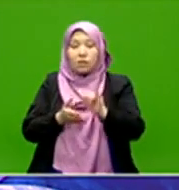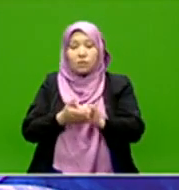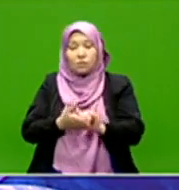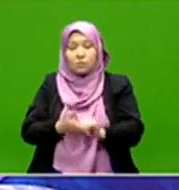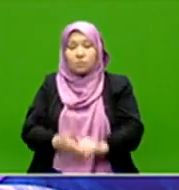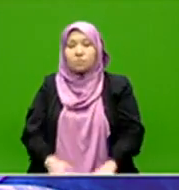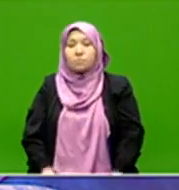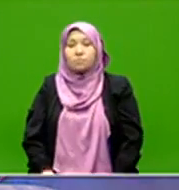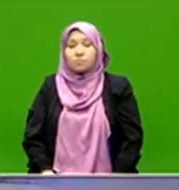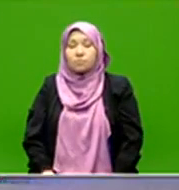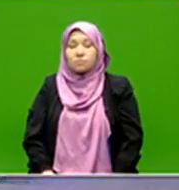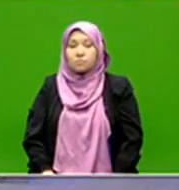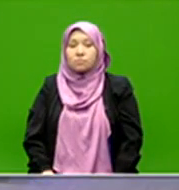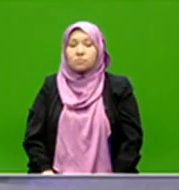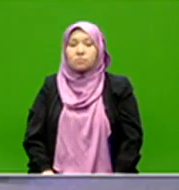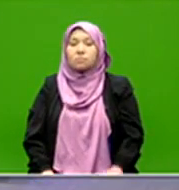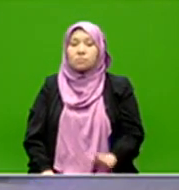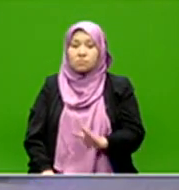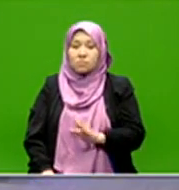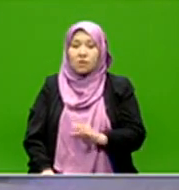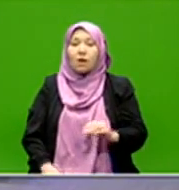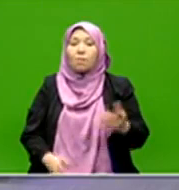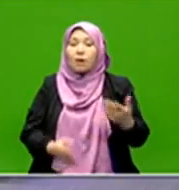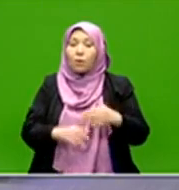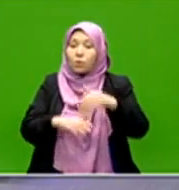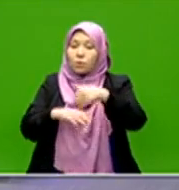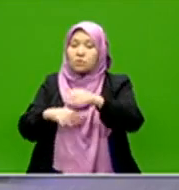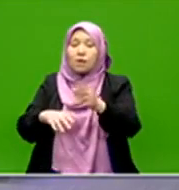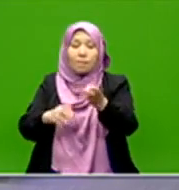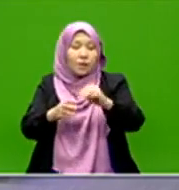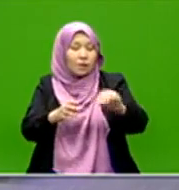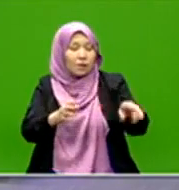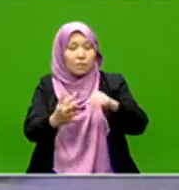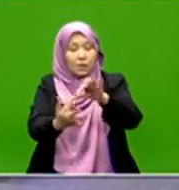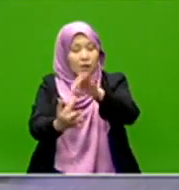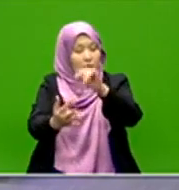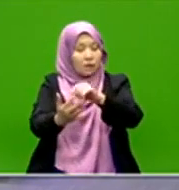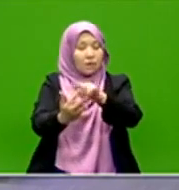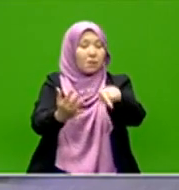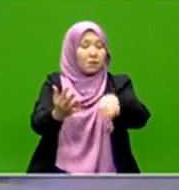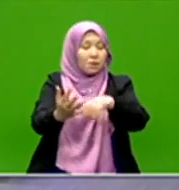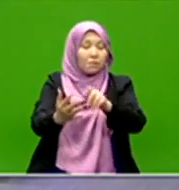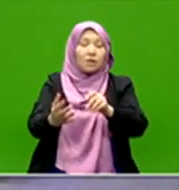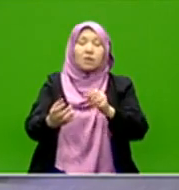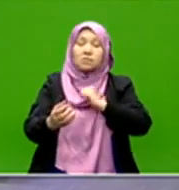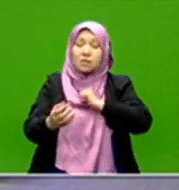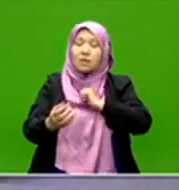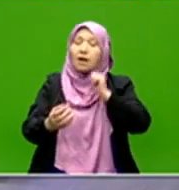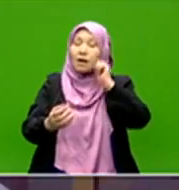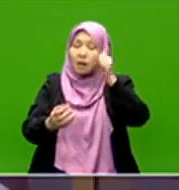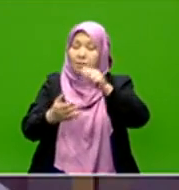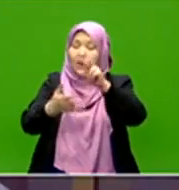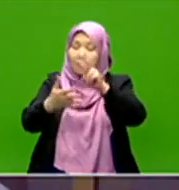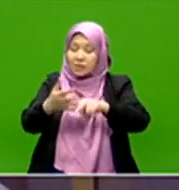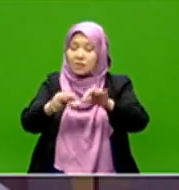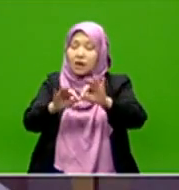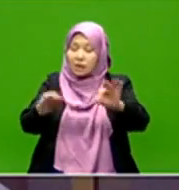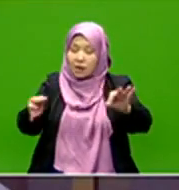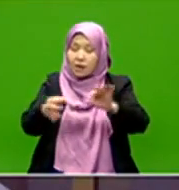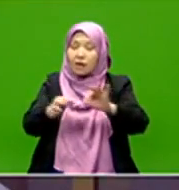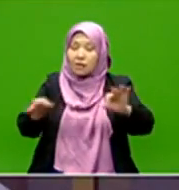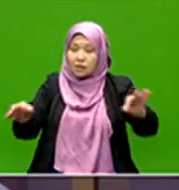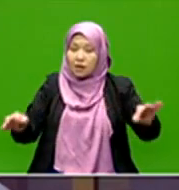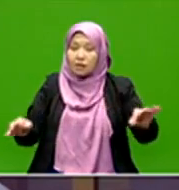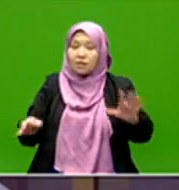Azim. Ya Tuhan kami, utuslah di tengah-tengah mereka seorang rasul daripada kalangan mereka sendiri yang akan membacakan kepada mereka ayat-ayat-Mu